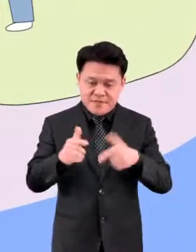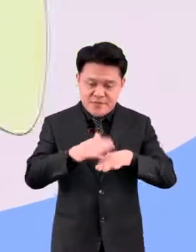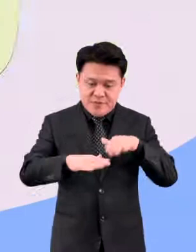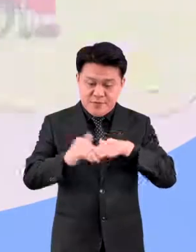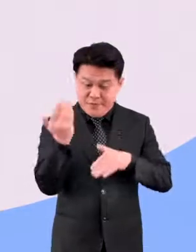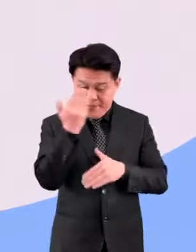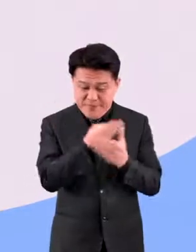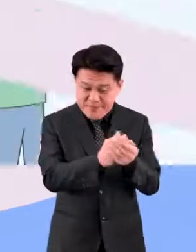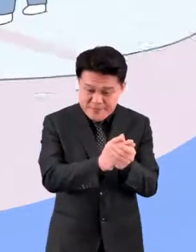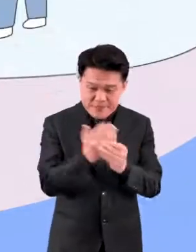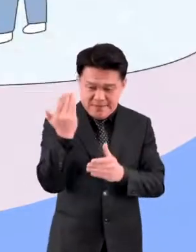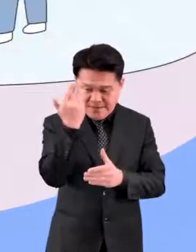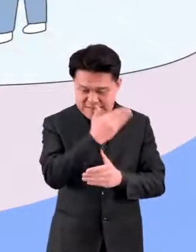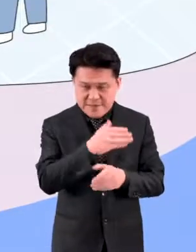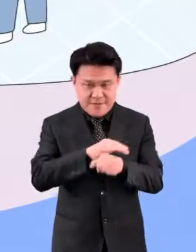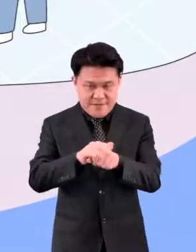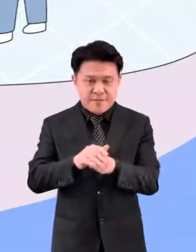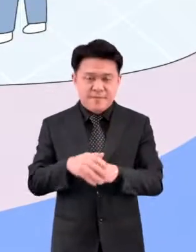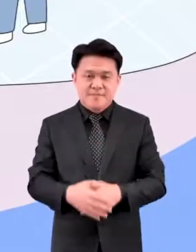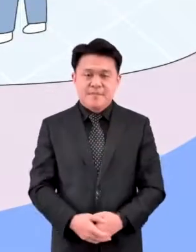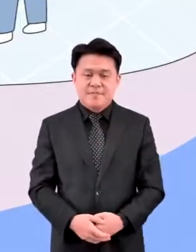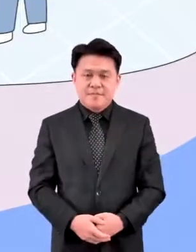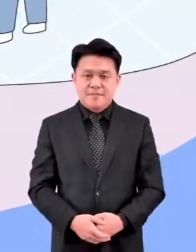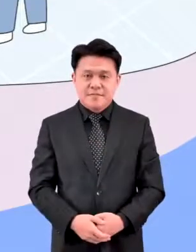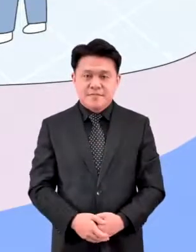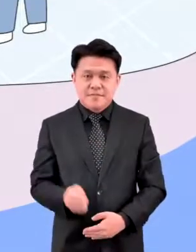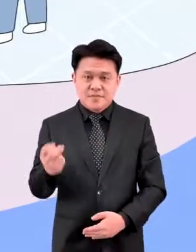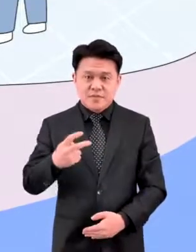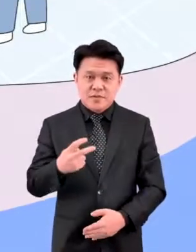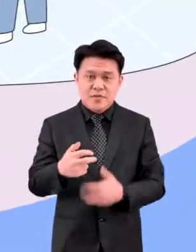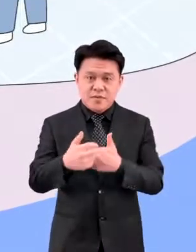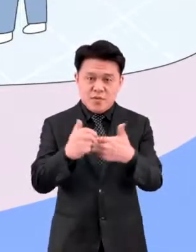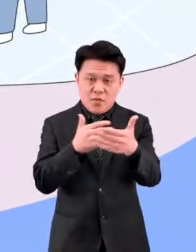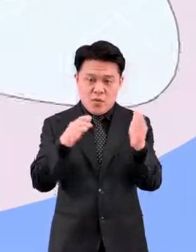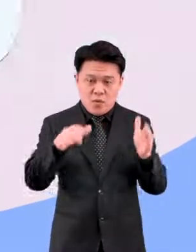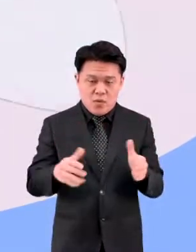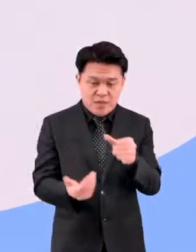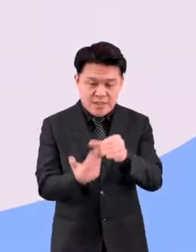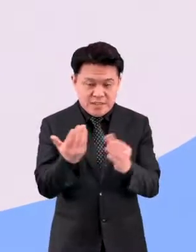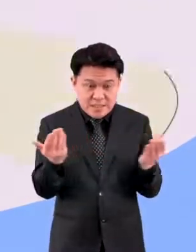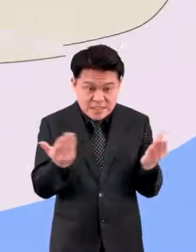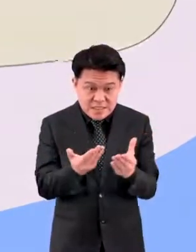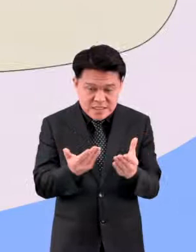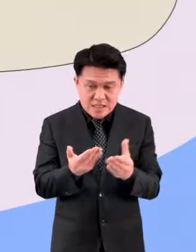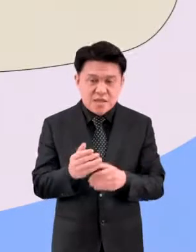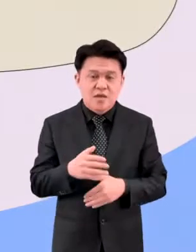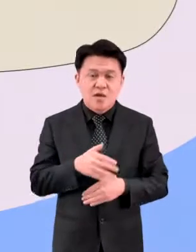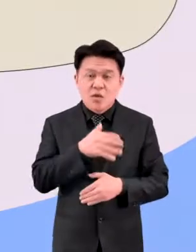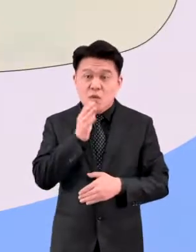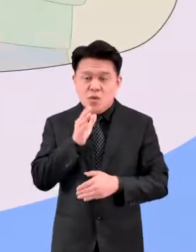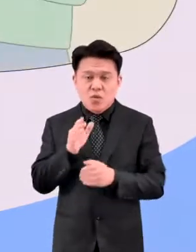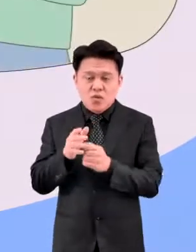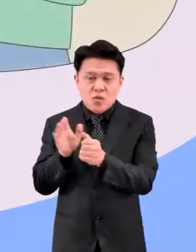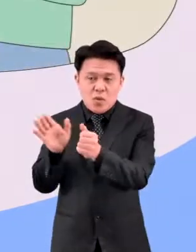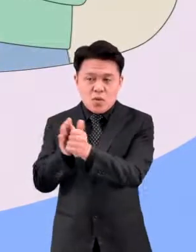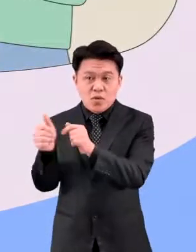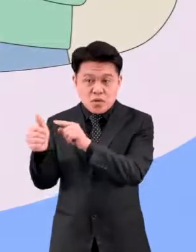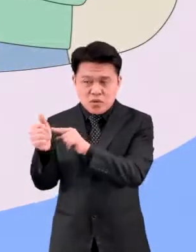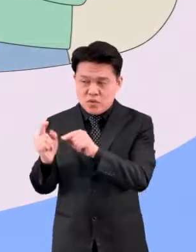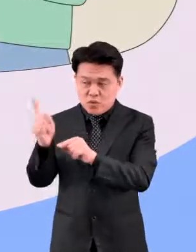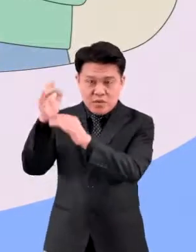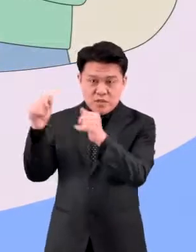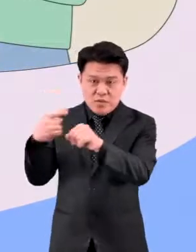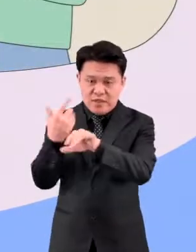사용합니다. 늘 손을 깨끗이 씻어 위생관리도 철저히 합니다. 병실에서 있었던 일을